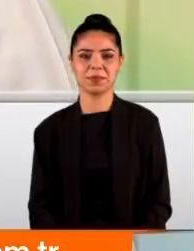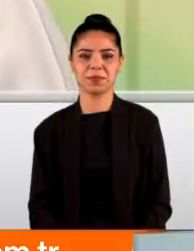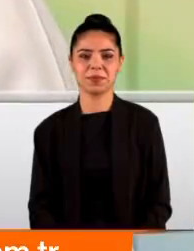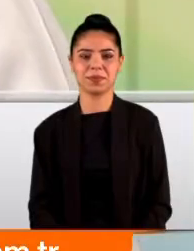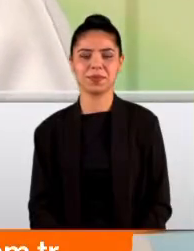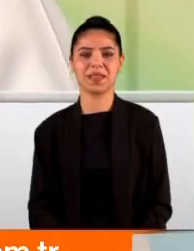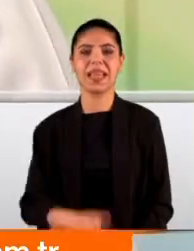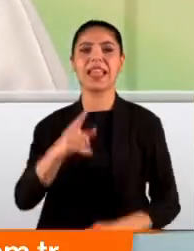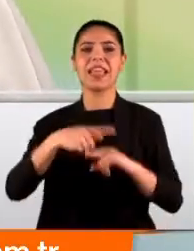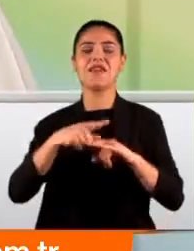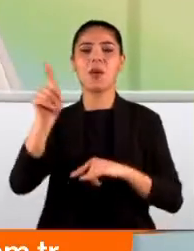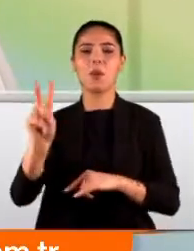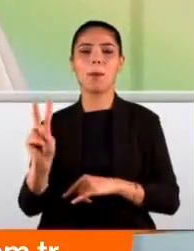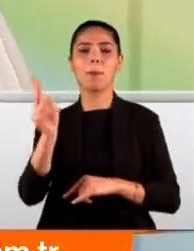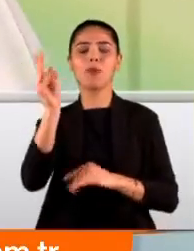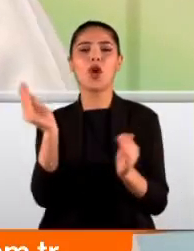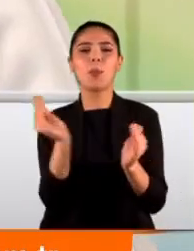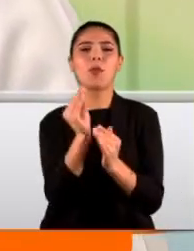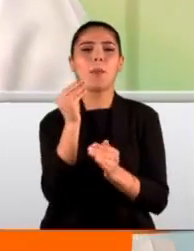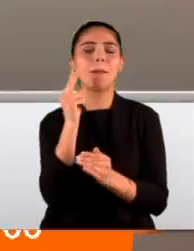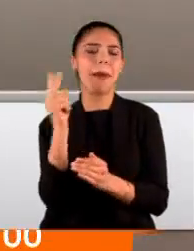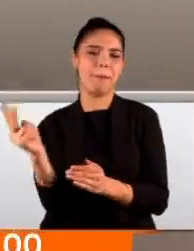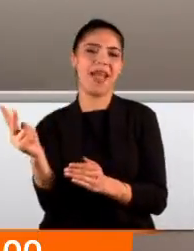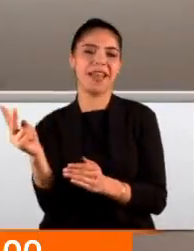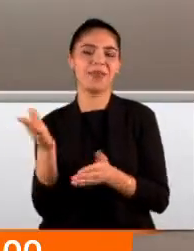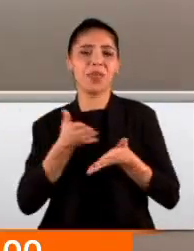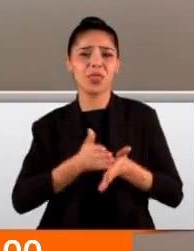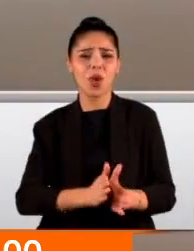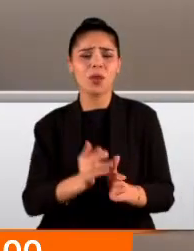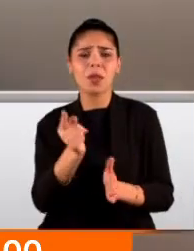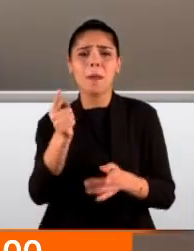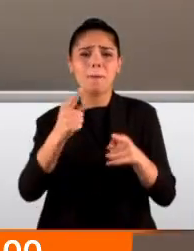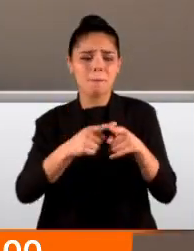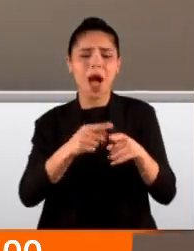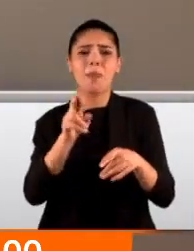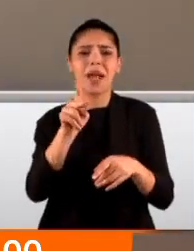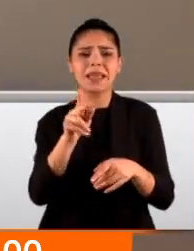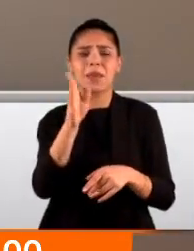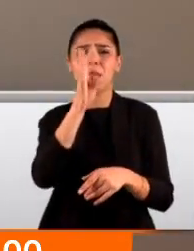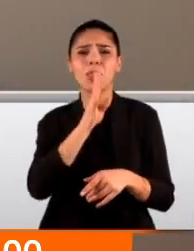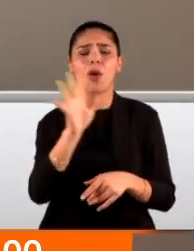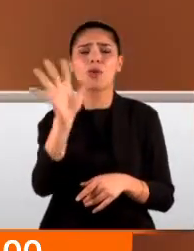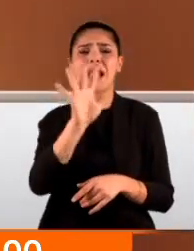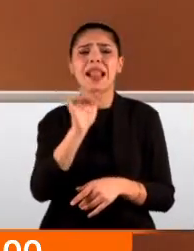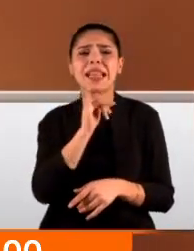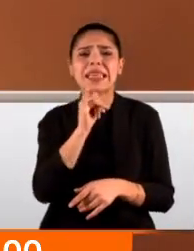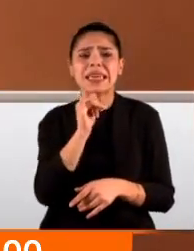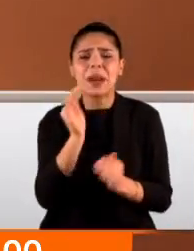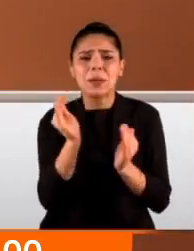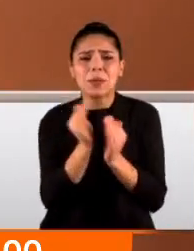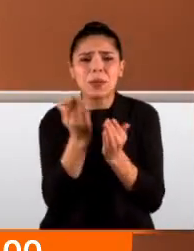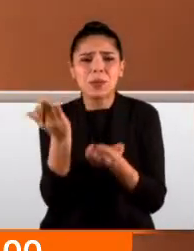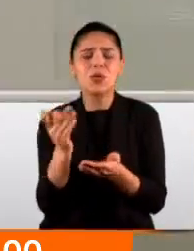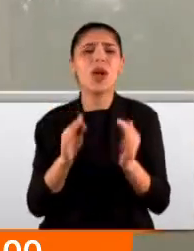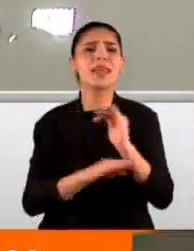irfandır bizi mucize parmak çocuklarımızdan biriydi doğduğunda parmak kadardı ağırlığı 450 gram yaşaması